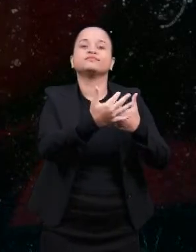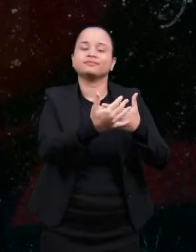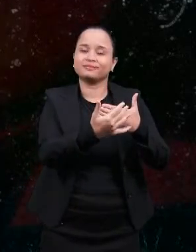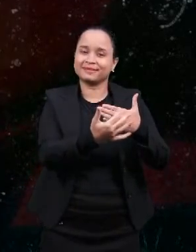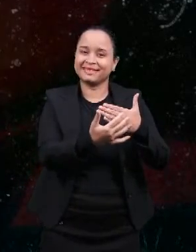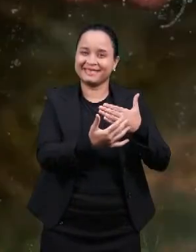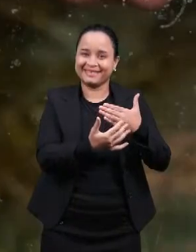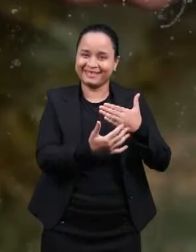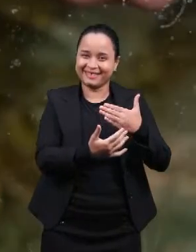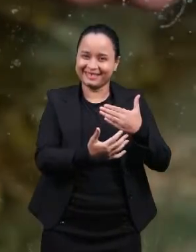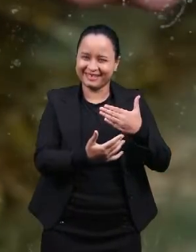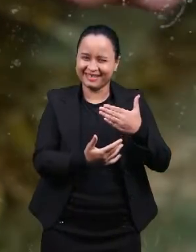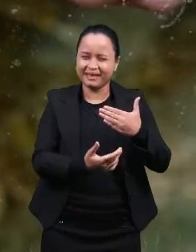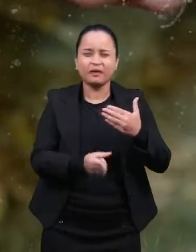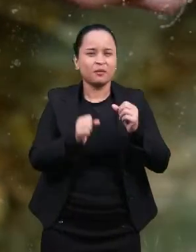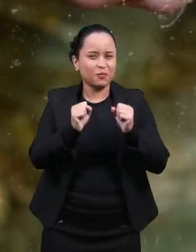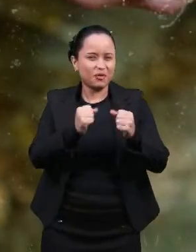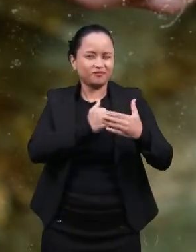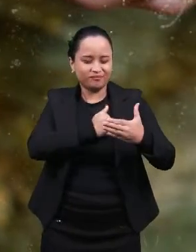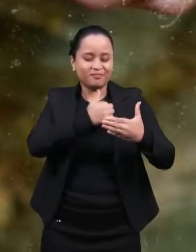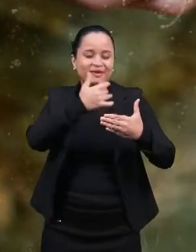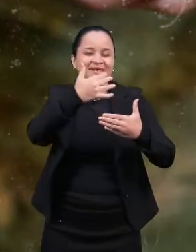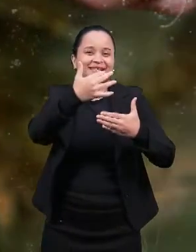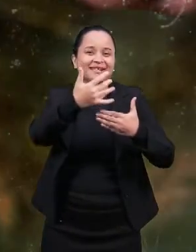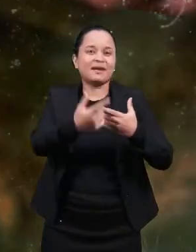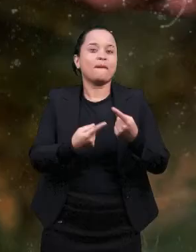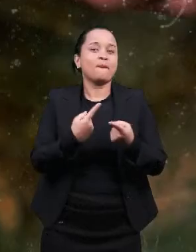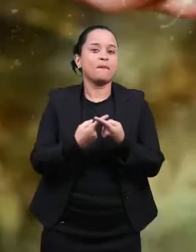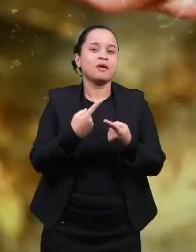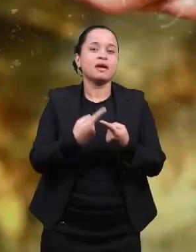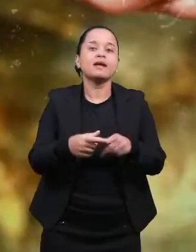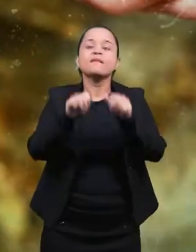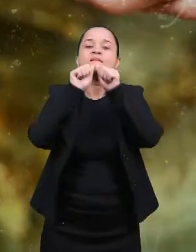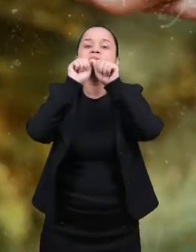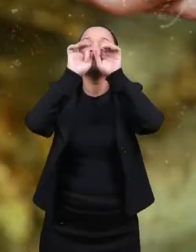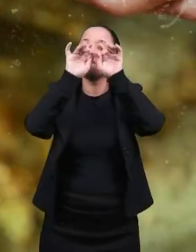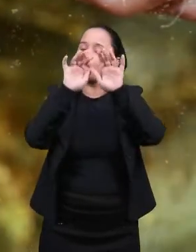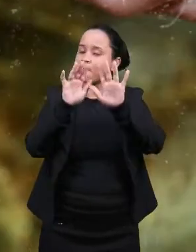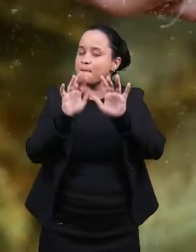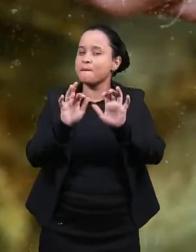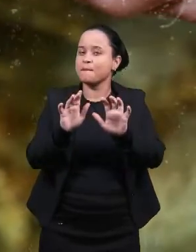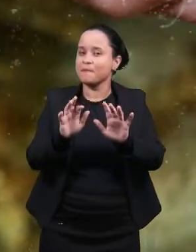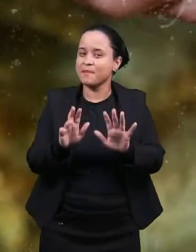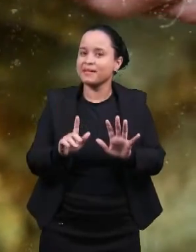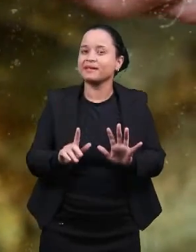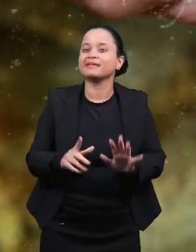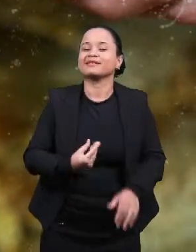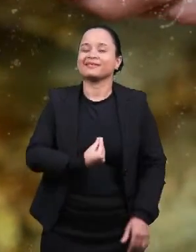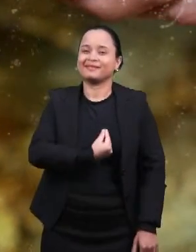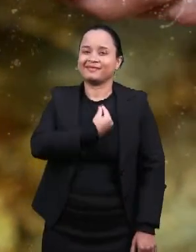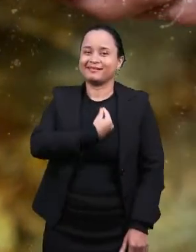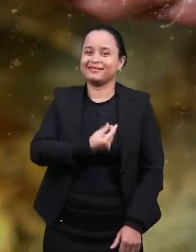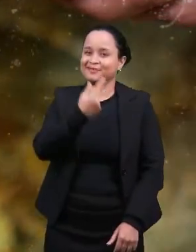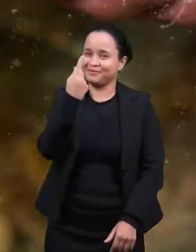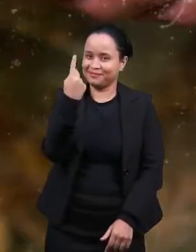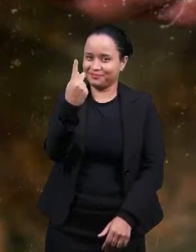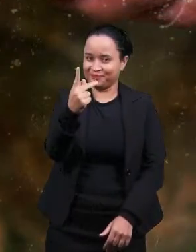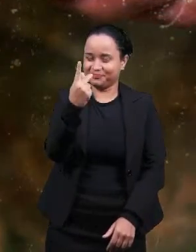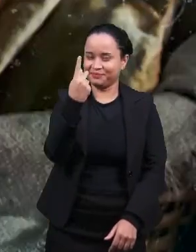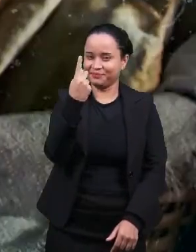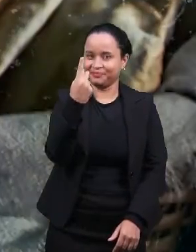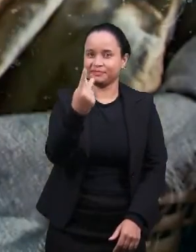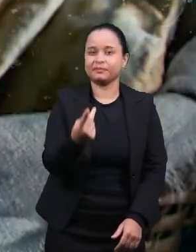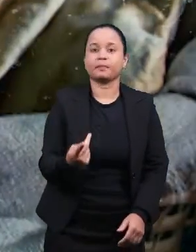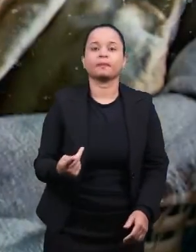Позволь, чтобы все это переполнялось, потому что благословений не бывает слишком